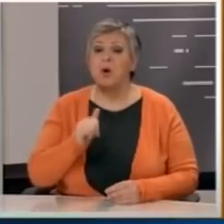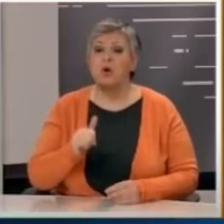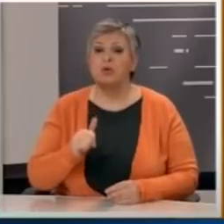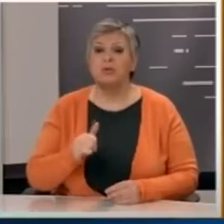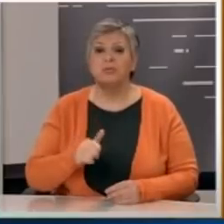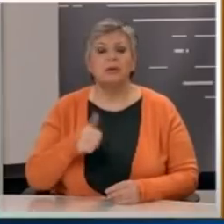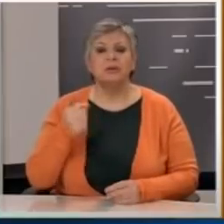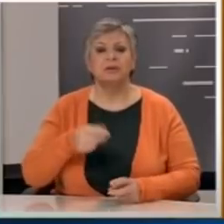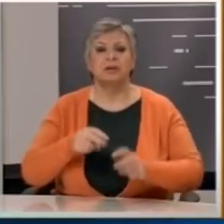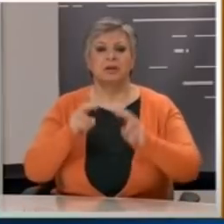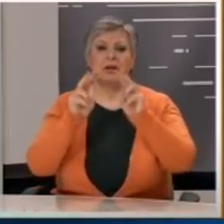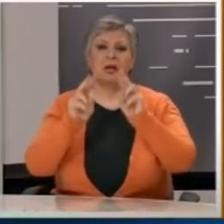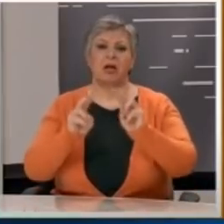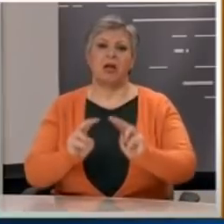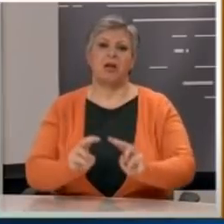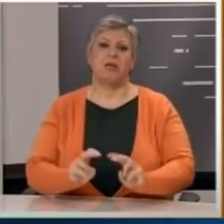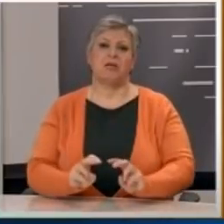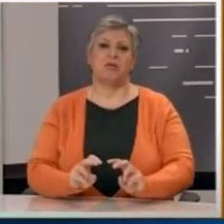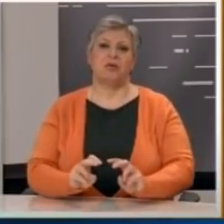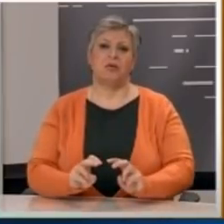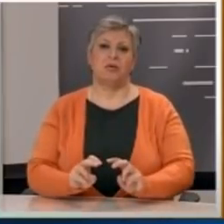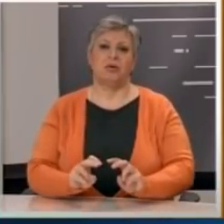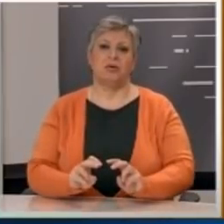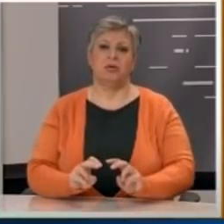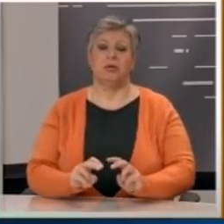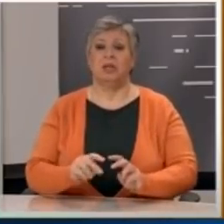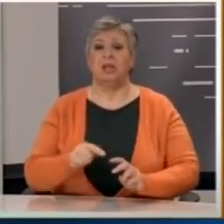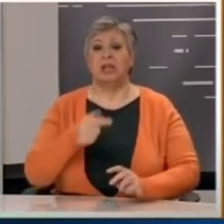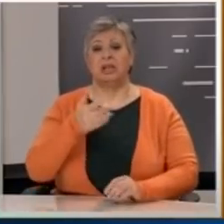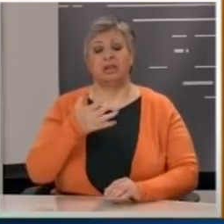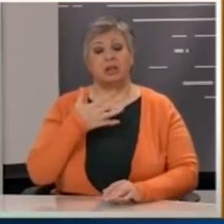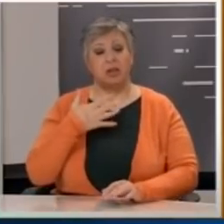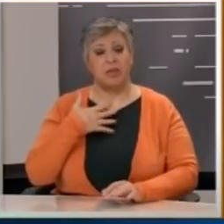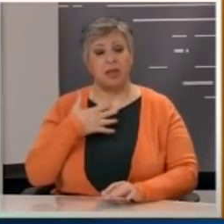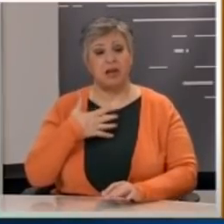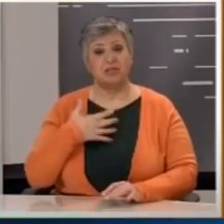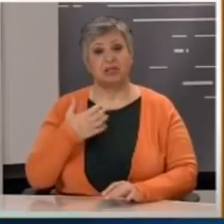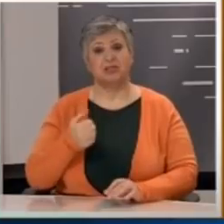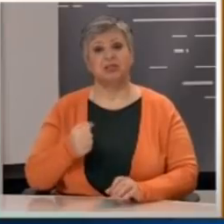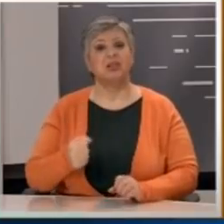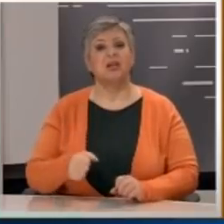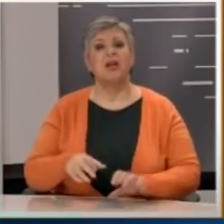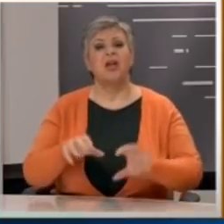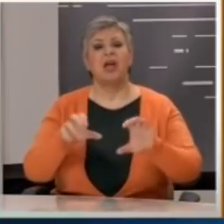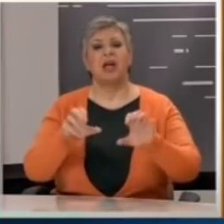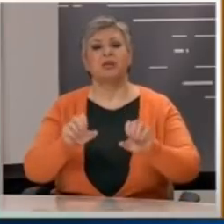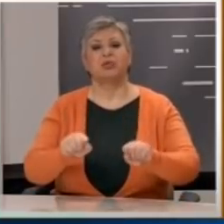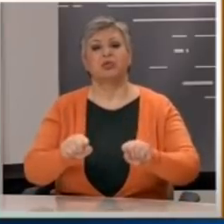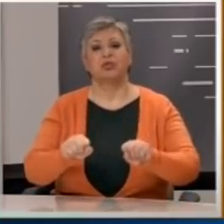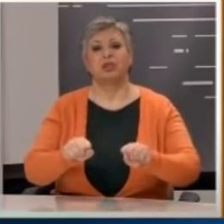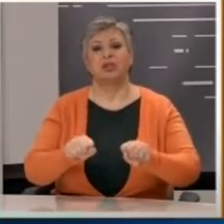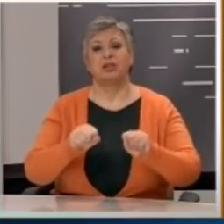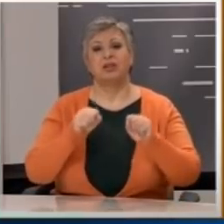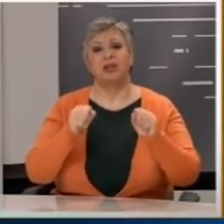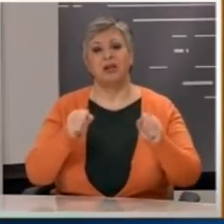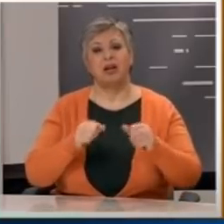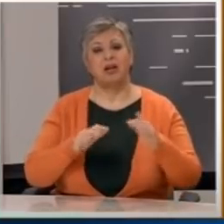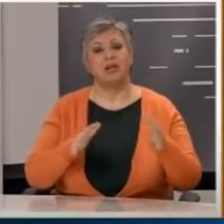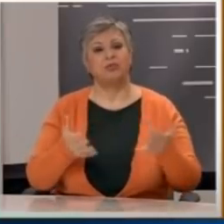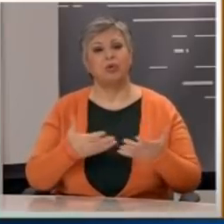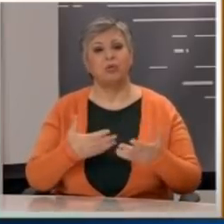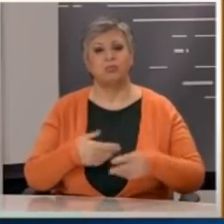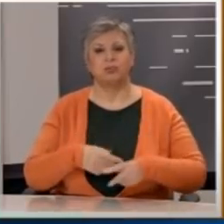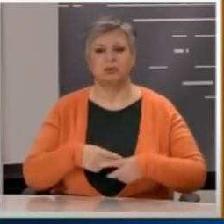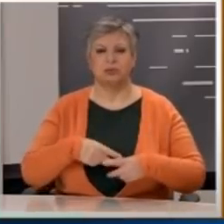ένα έλεγχο? Γιατί θέλετε την εξουσία απόλυτη, δεν θέλετε έλεγχο. Θέλετε απόλυτη